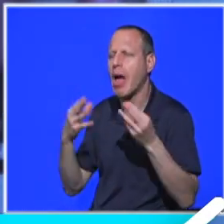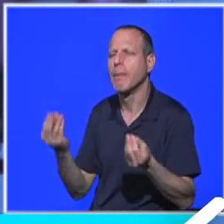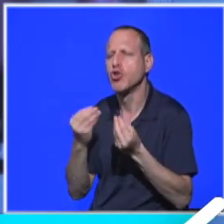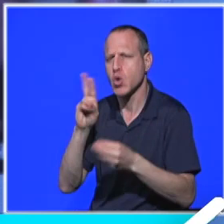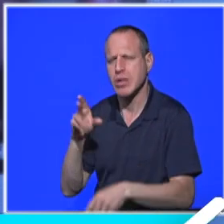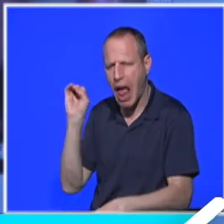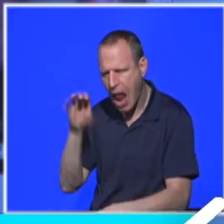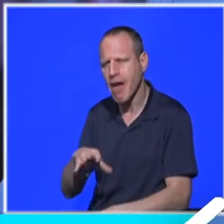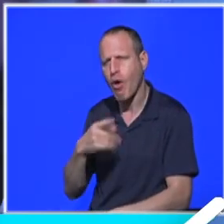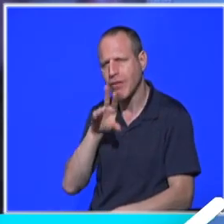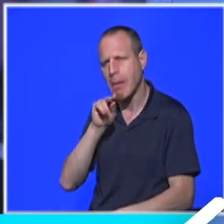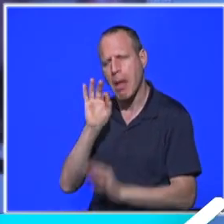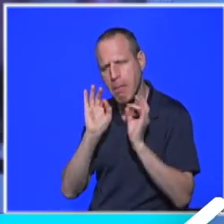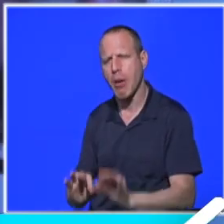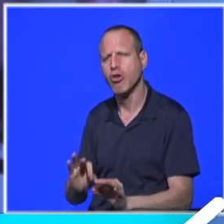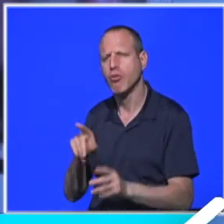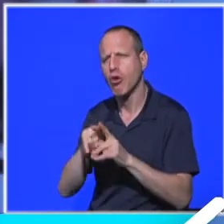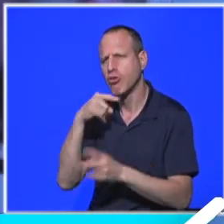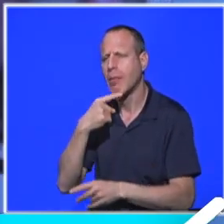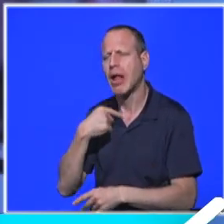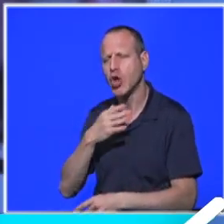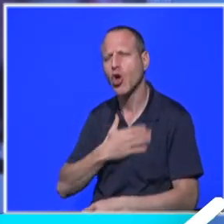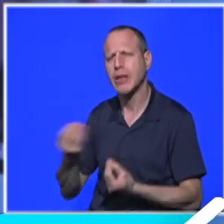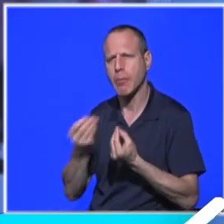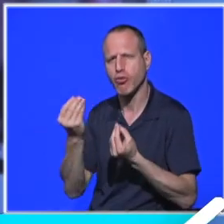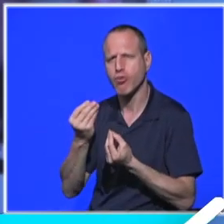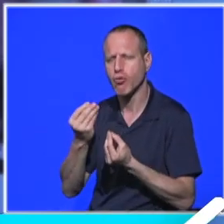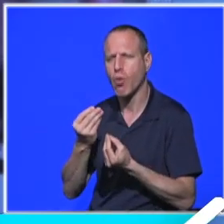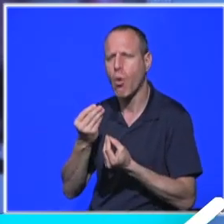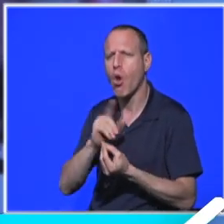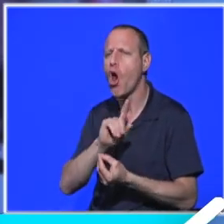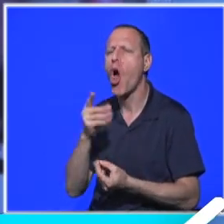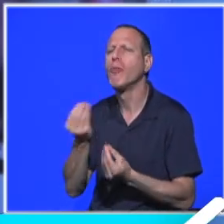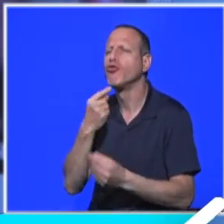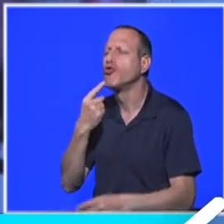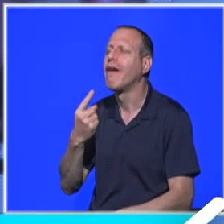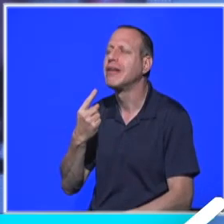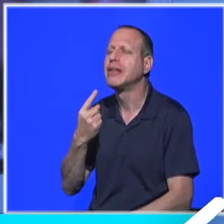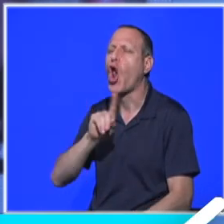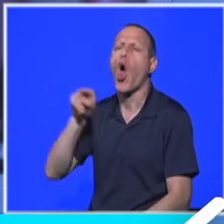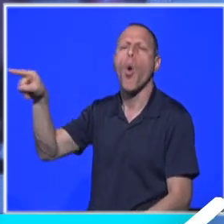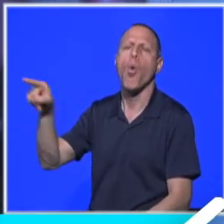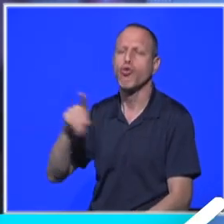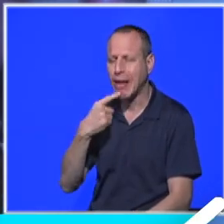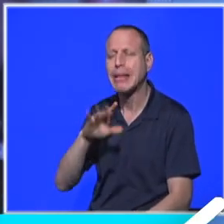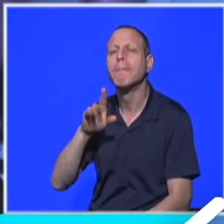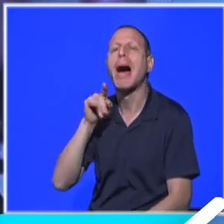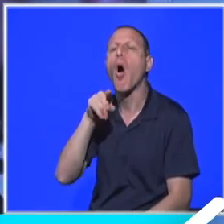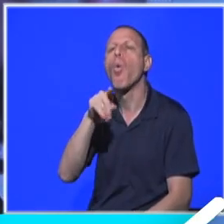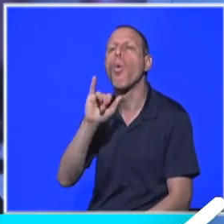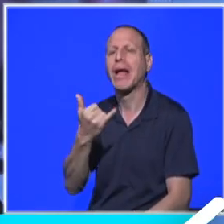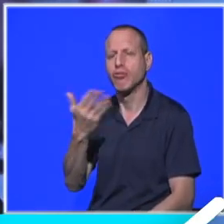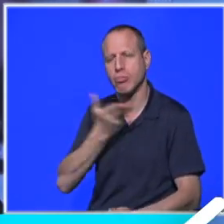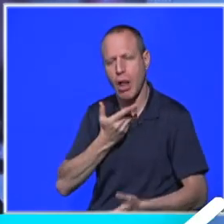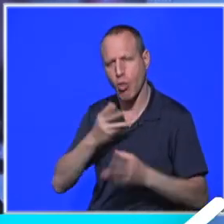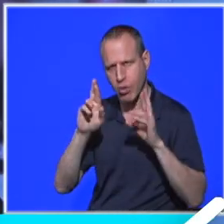ולדבר תכלס, אתה יודע, כמו שאמרת, אני רוצה מישהו שיבוא, לא מעניין אותי שהוא יגיד לא הוא, שיגיד מה הוא כן, שייתן לנו את התקווה, הרי יש לנו